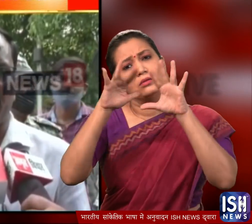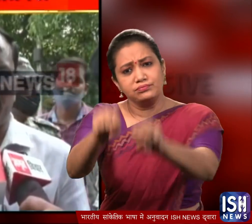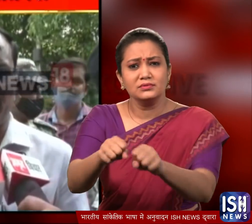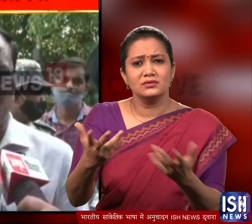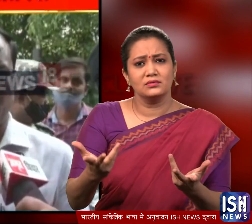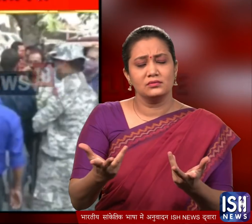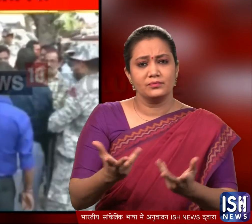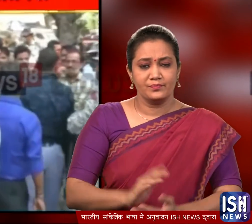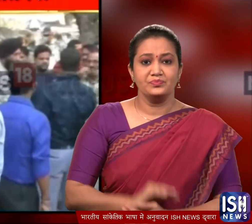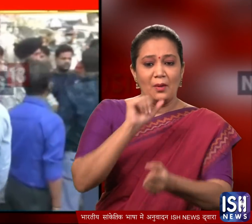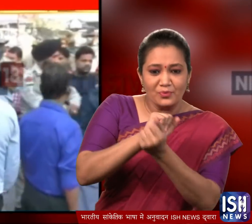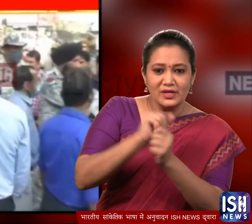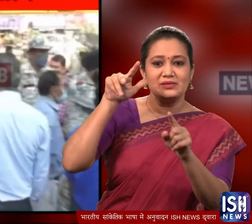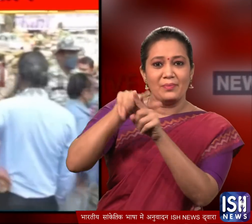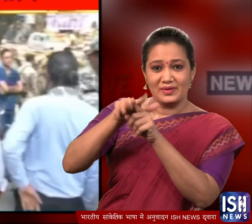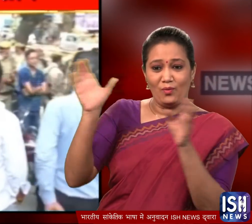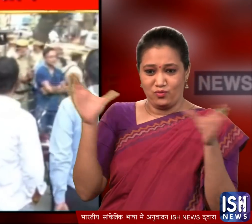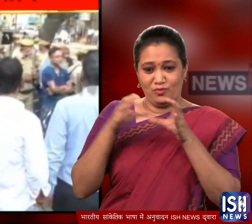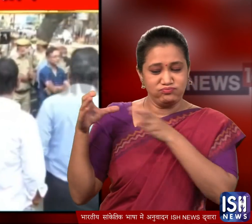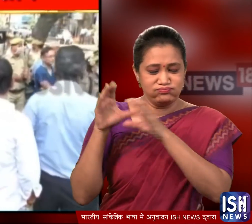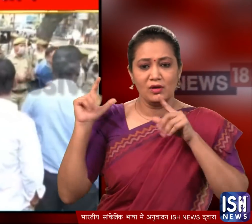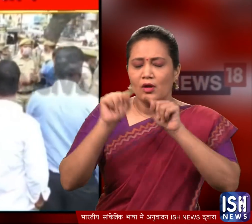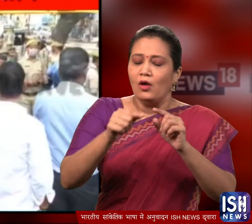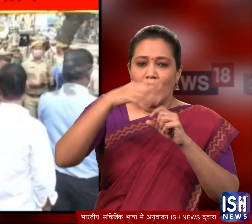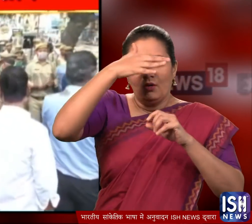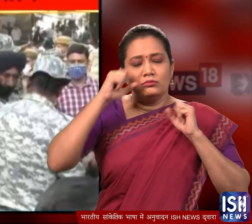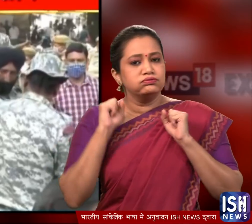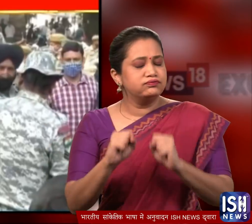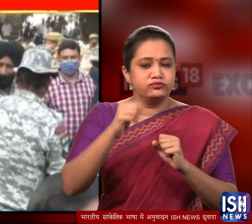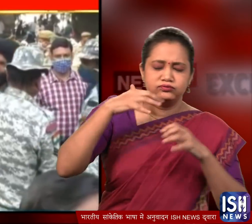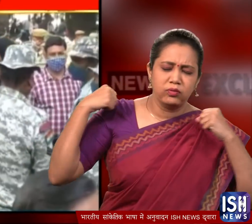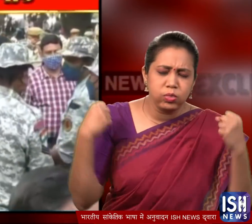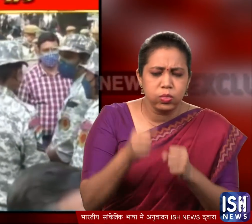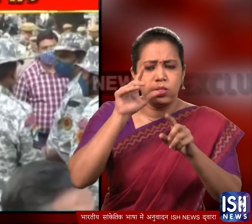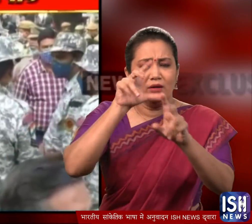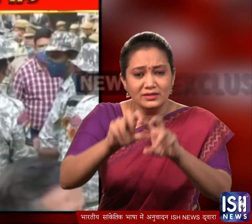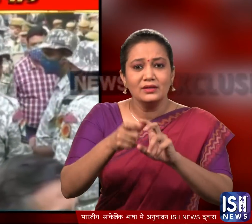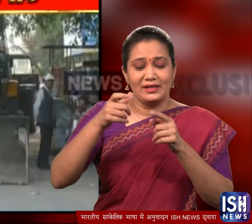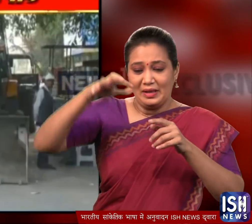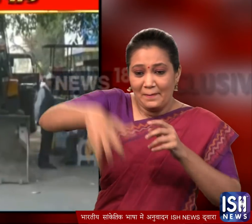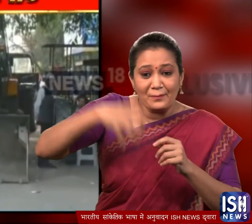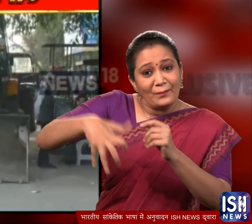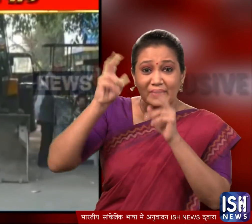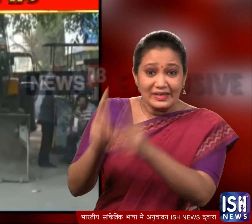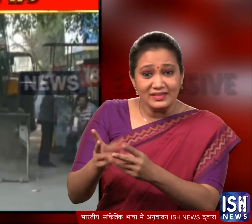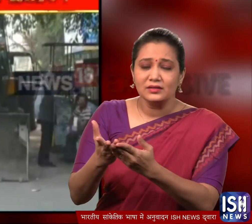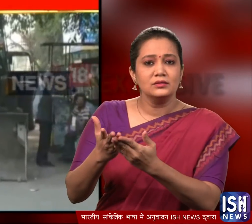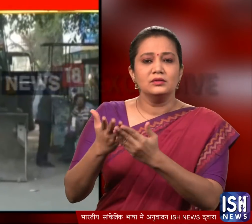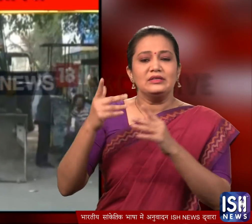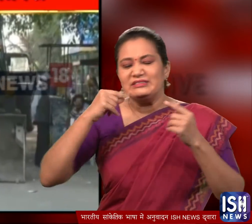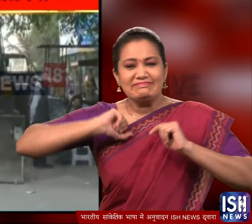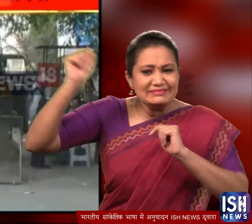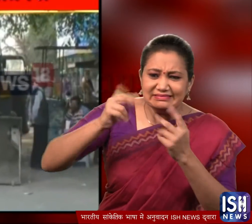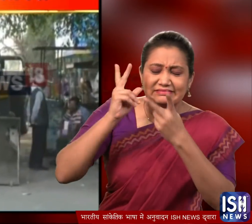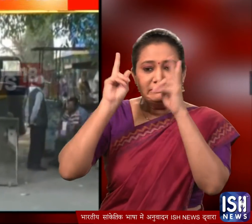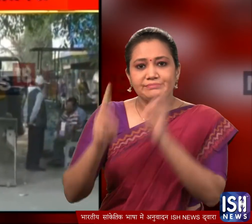रूप से काबिज बने रहो। पुलिस फोर्स के साथ पहुंची बरेली नगर निगम की टीम के पसीने छूट गए, लेकिन जिस जगह उन्होंने कार्रवाई के लिए बुलडोजर लाकर खड़ा किया,